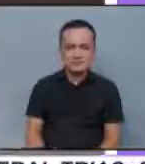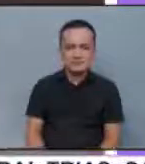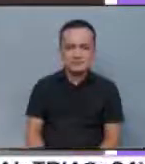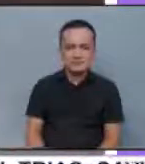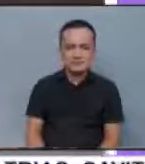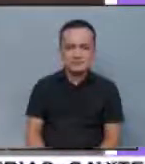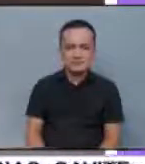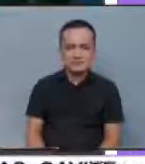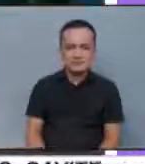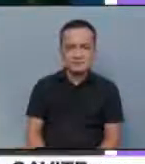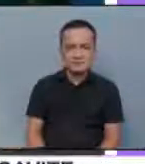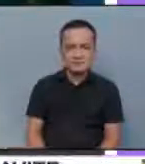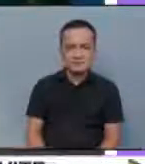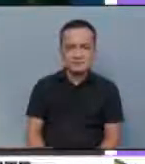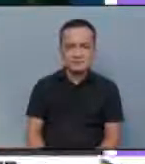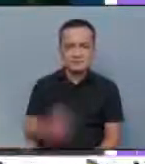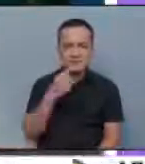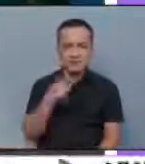Roll.